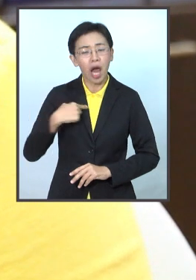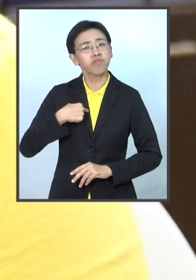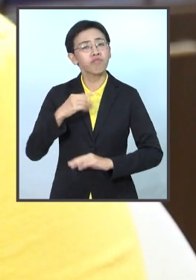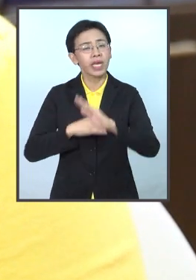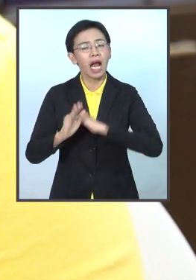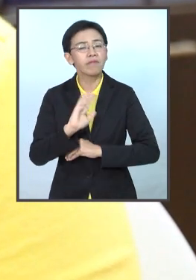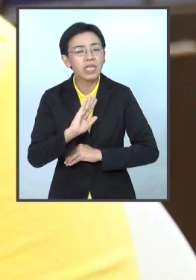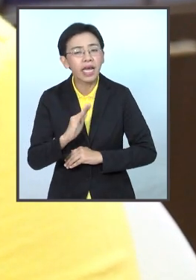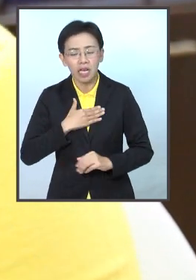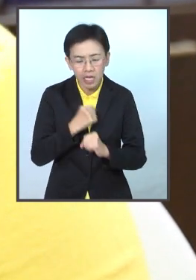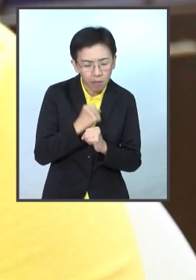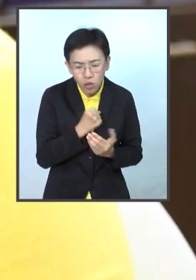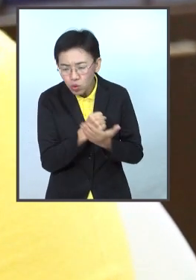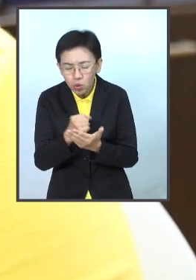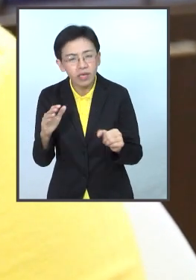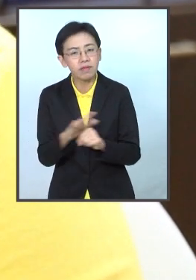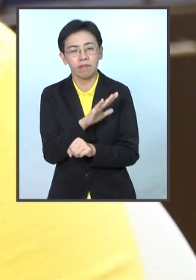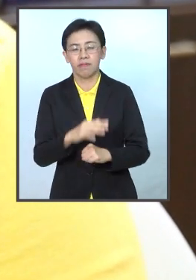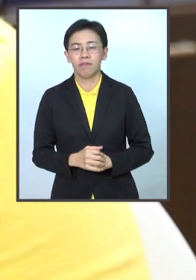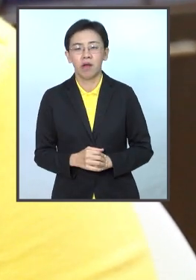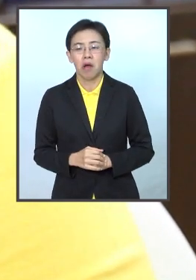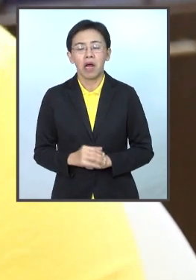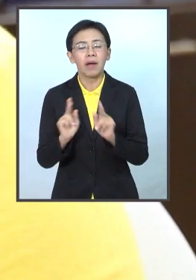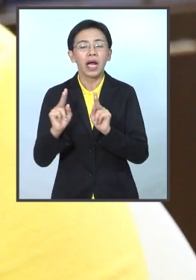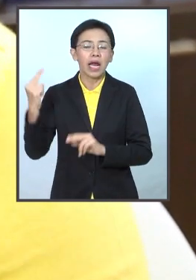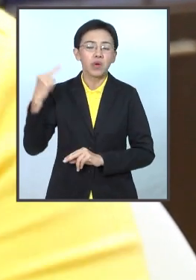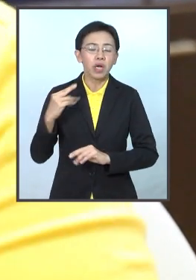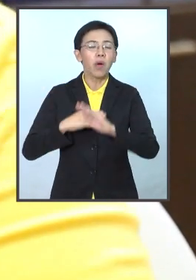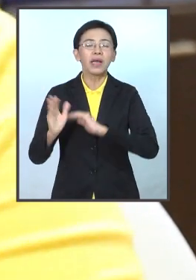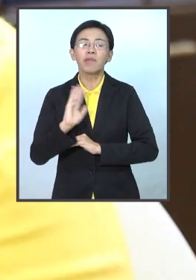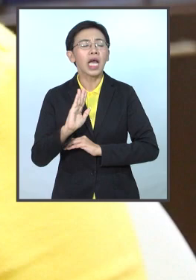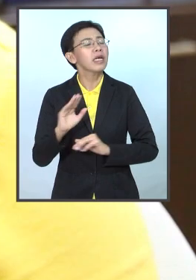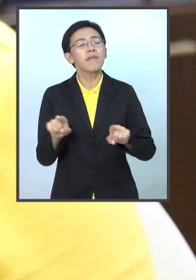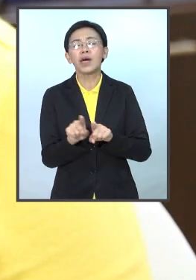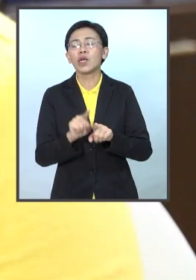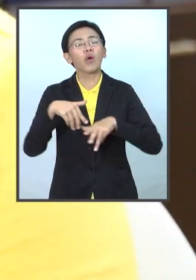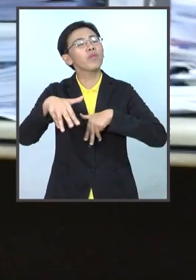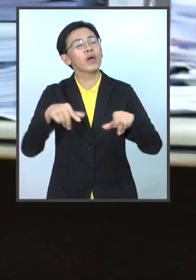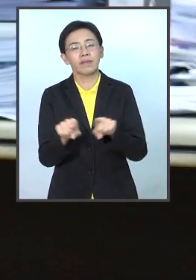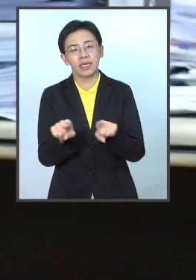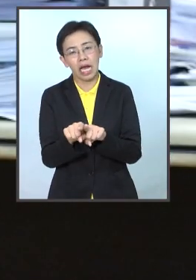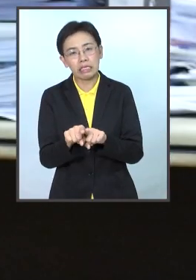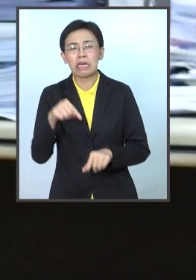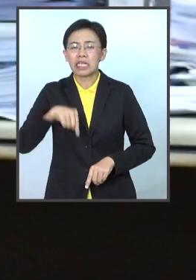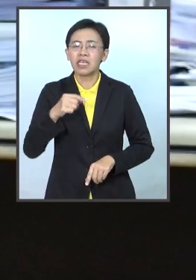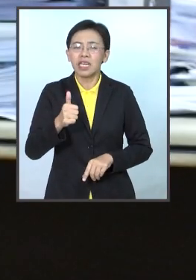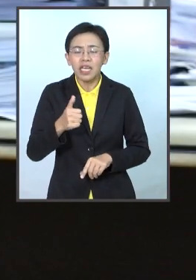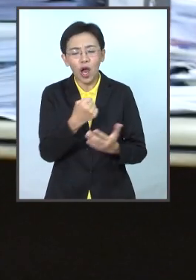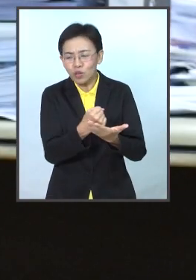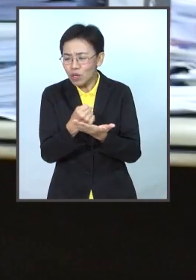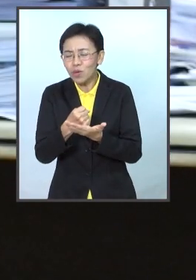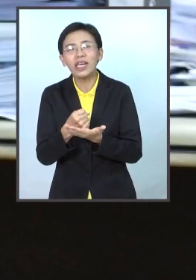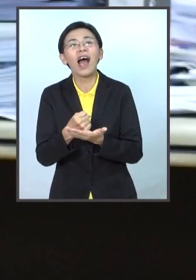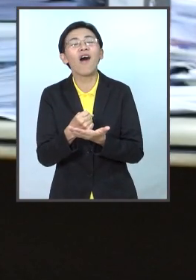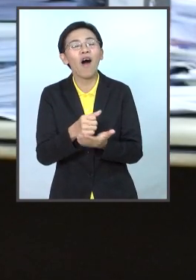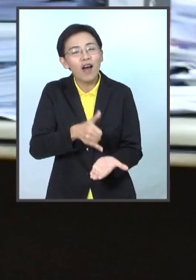พิการเพราะว่าทำช่วยงานได้เต็มที่ไงเขาก็เลยไม่มองตรงนั้นถือว่าเราปกติทุกอย่างแต่ที่นี่ดีอย่างก็ออฟเฟอร์ให้เราทุกอย่าง